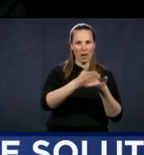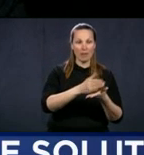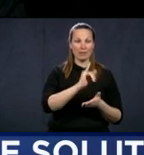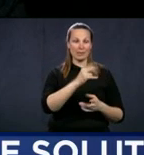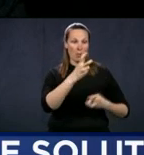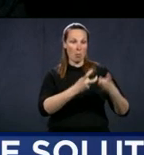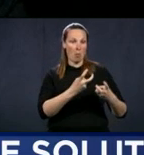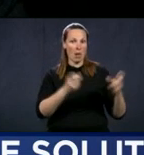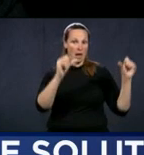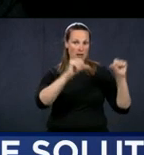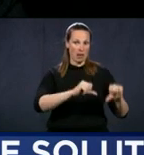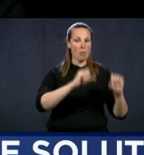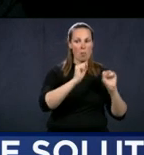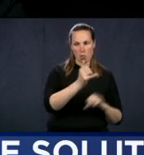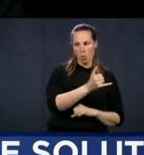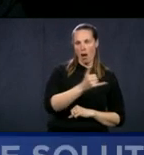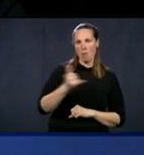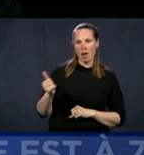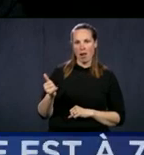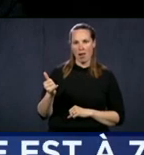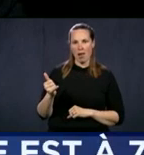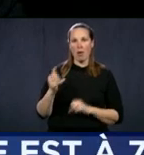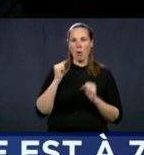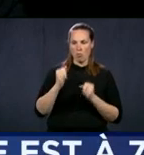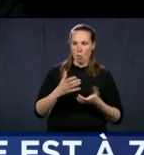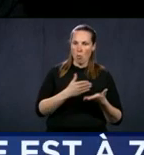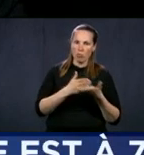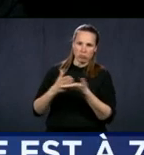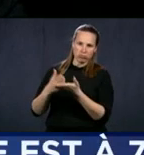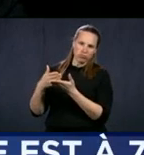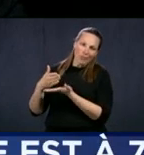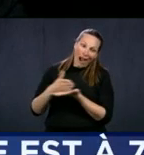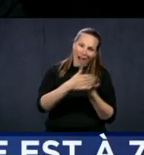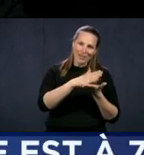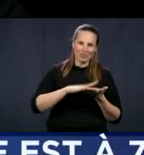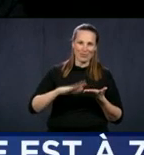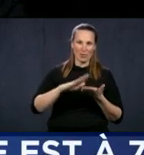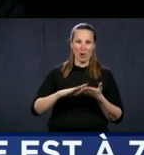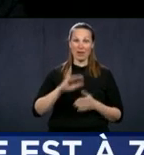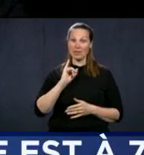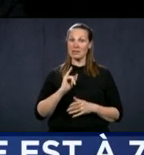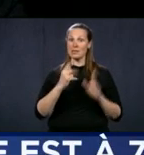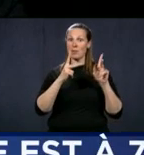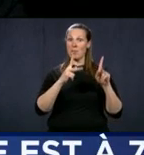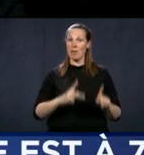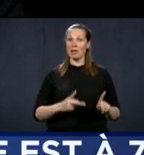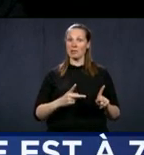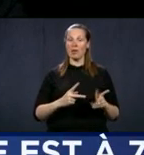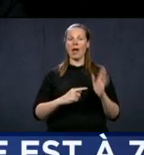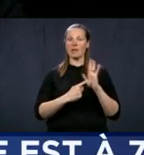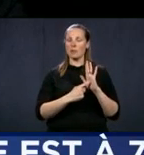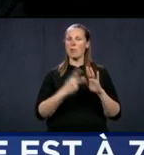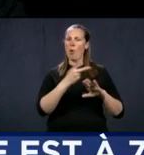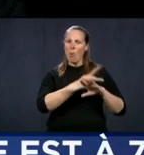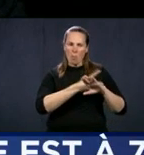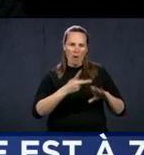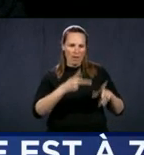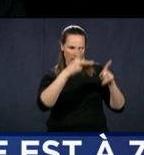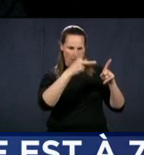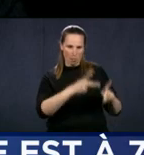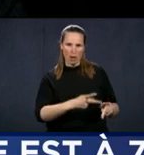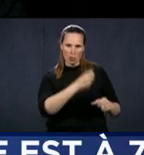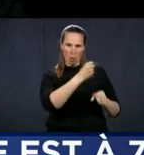psychosociaux et de santé mentale pour toute personne qui en fait la demande. Ça inclut l'embauche de professionnels qui